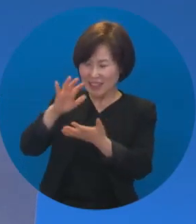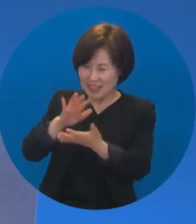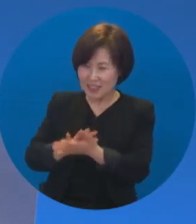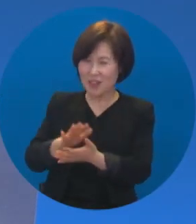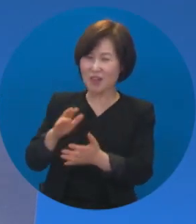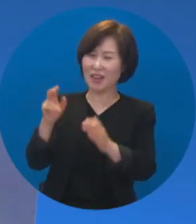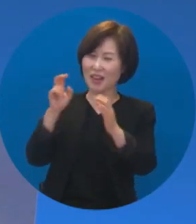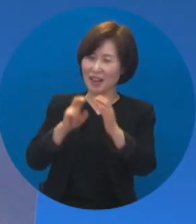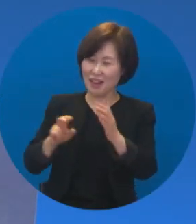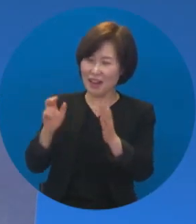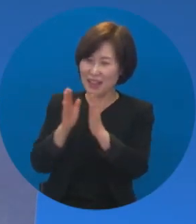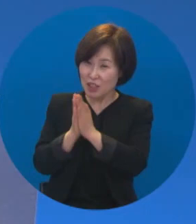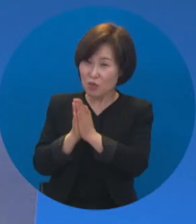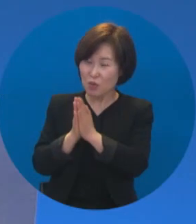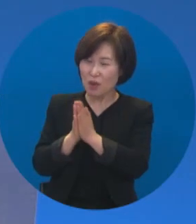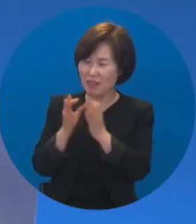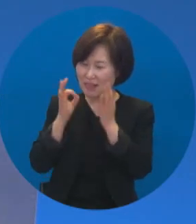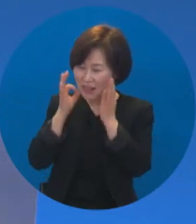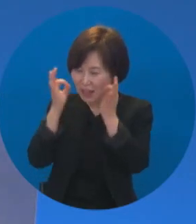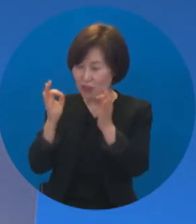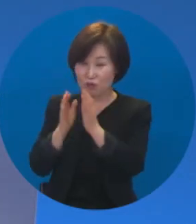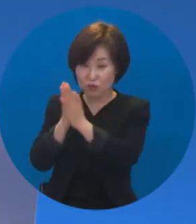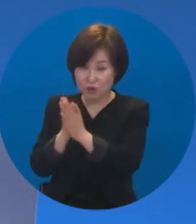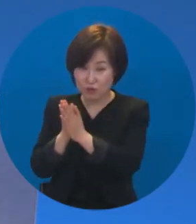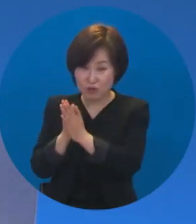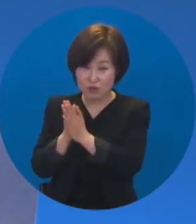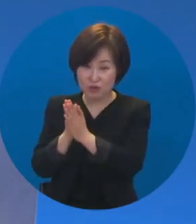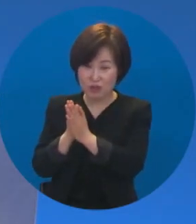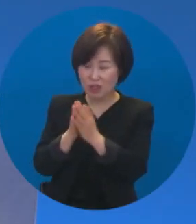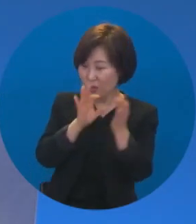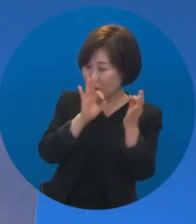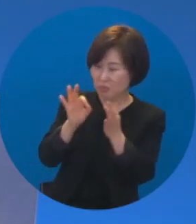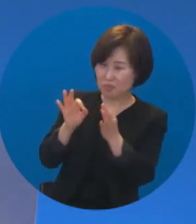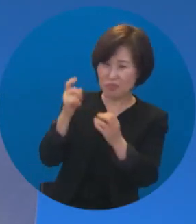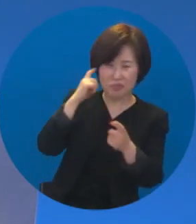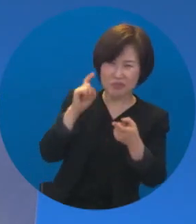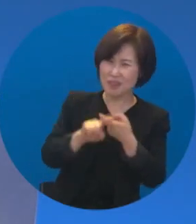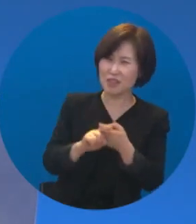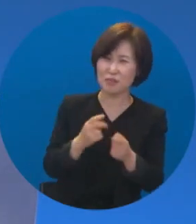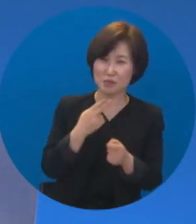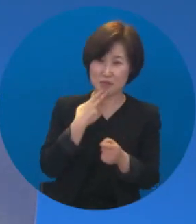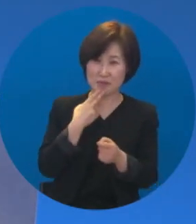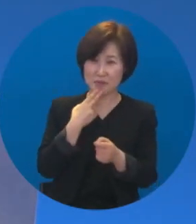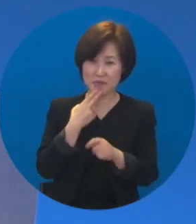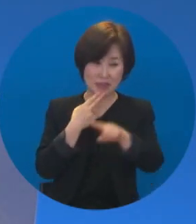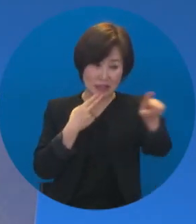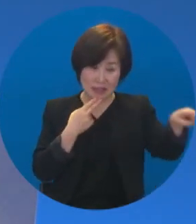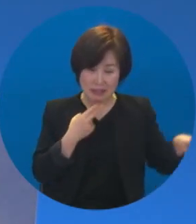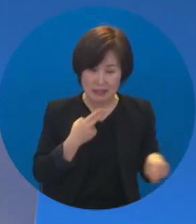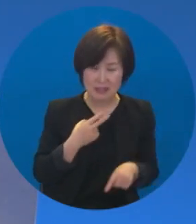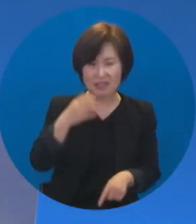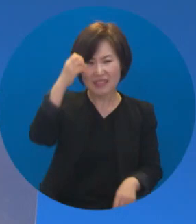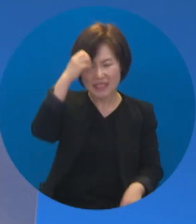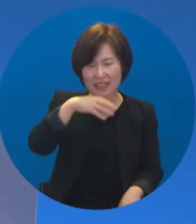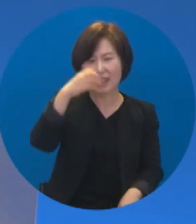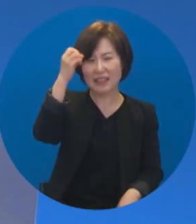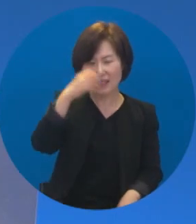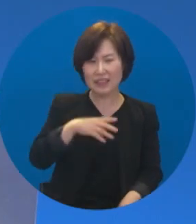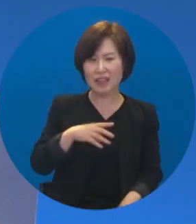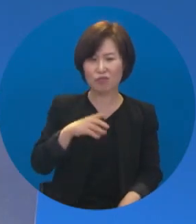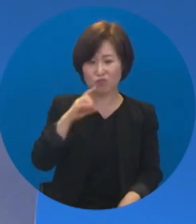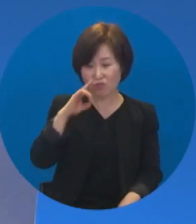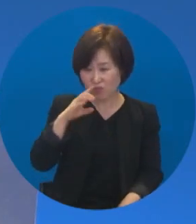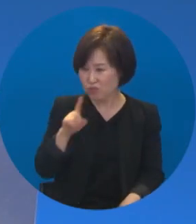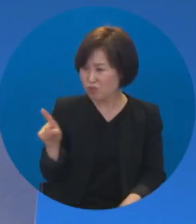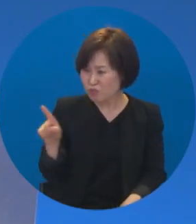부르고 기도를 하고 간구를 하는지 관심이 많이 없습니다. 그들은 정말 궁금할 뿐이에요. 저 사람들이